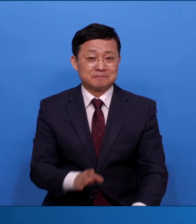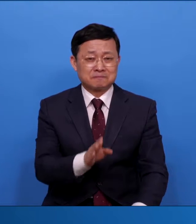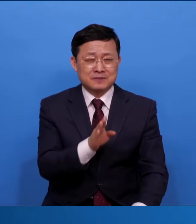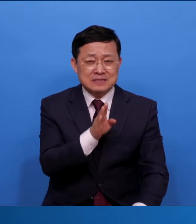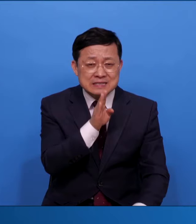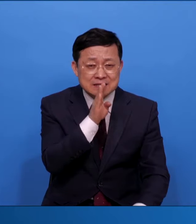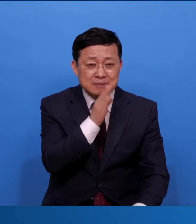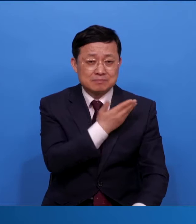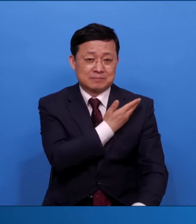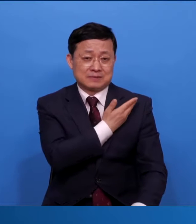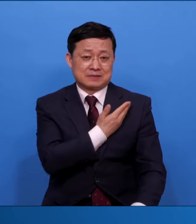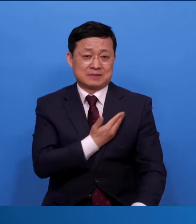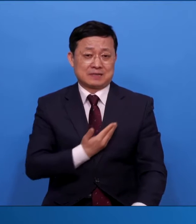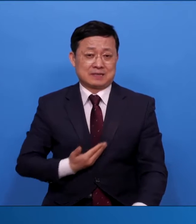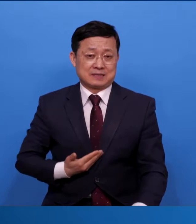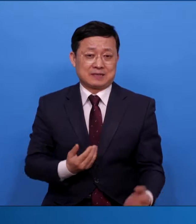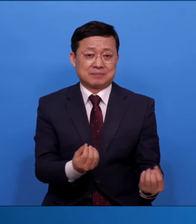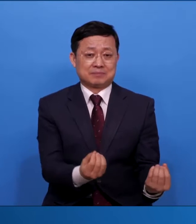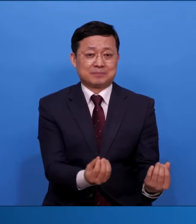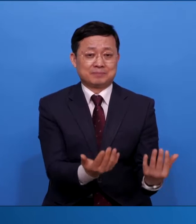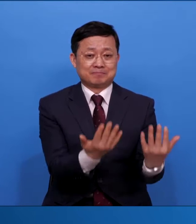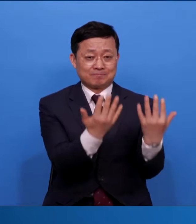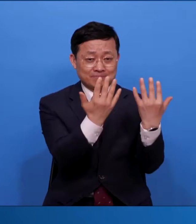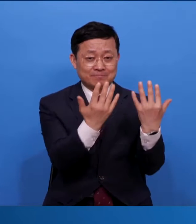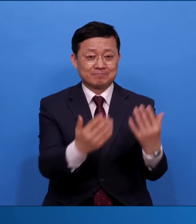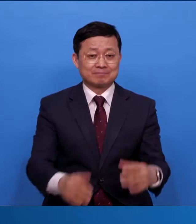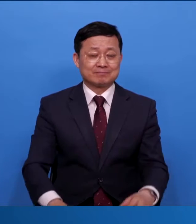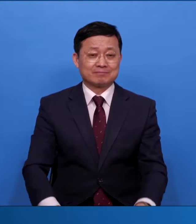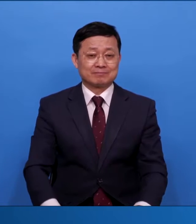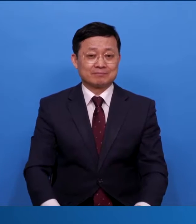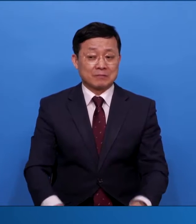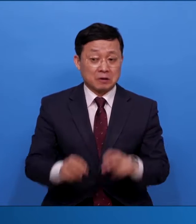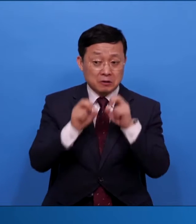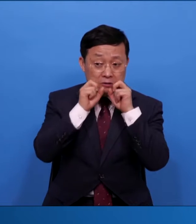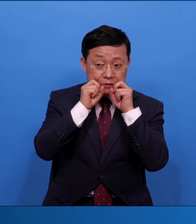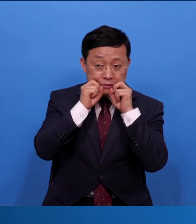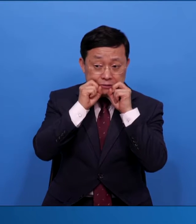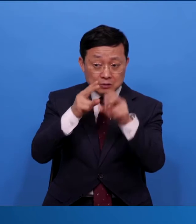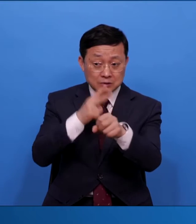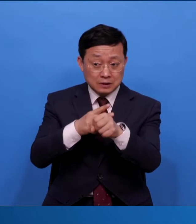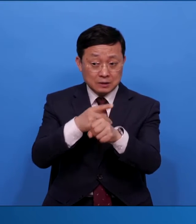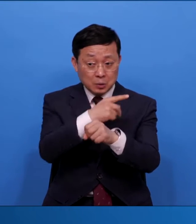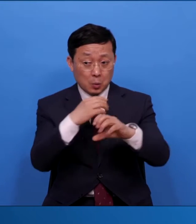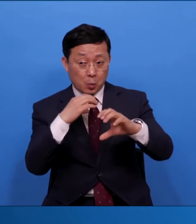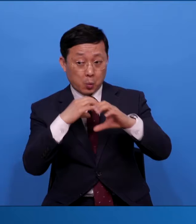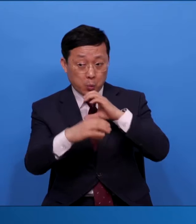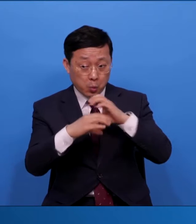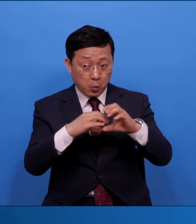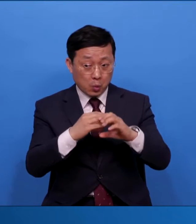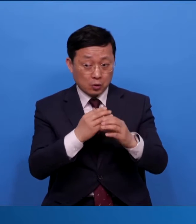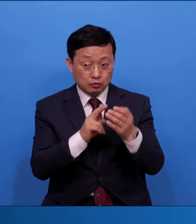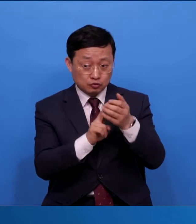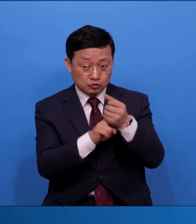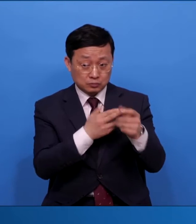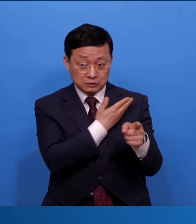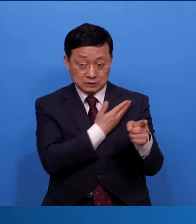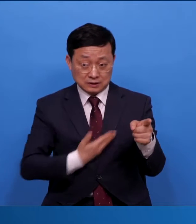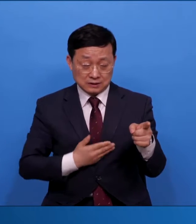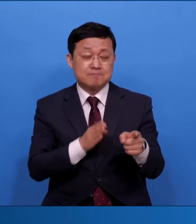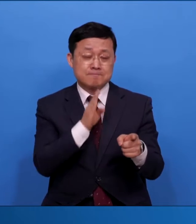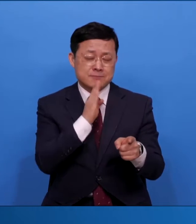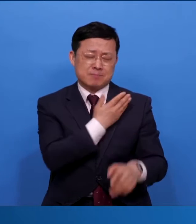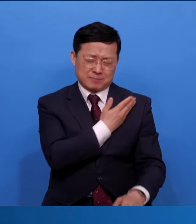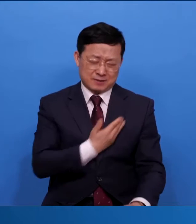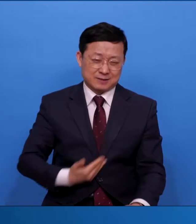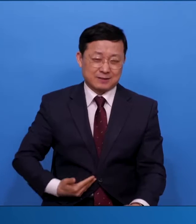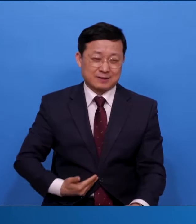참제자가 일어났습니다. 出现了真门徒。 지금 선교사님 여러분과 소통되는 친구들은 거의 참제자입니다. 그리고 앞으로